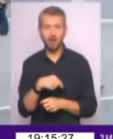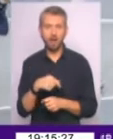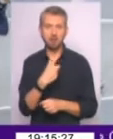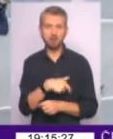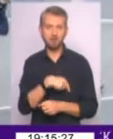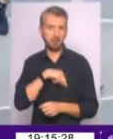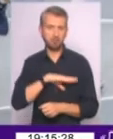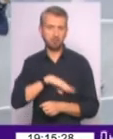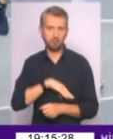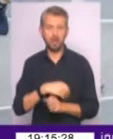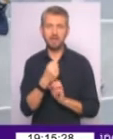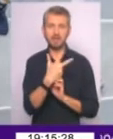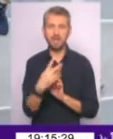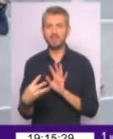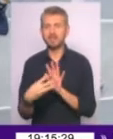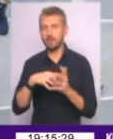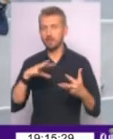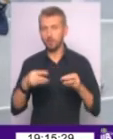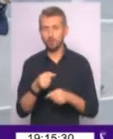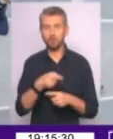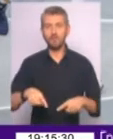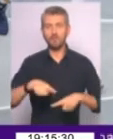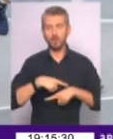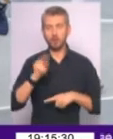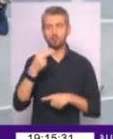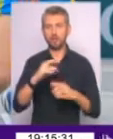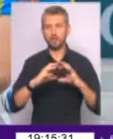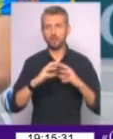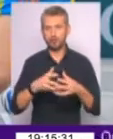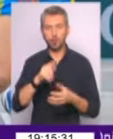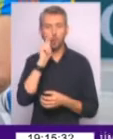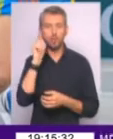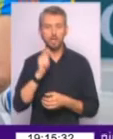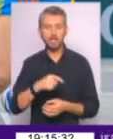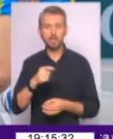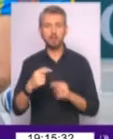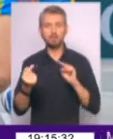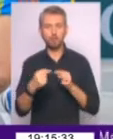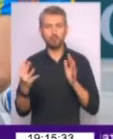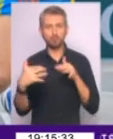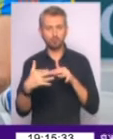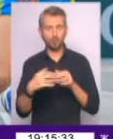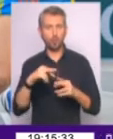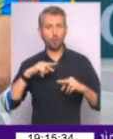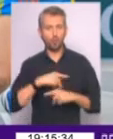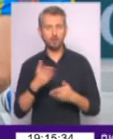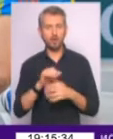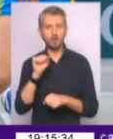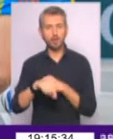Швейцарію. 13-9 у підсумку і у півфіналі Чемпіонату світу Україна зіграє з Угорщиною, яка здолала